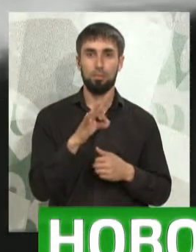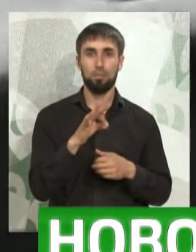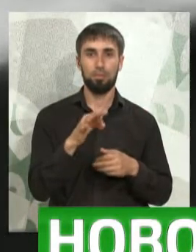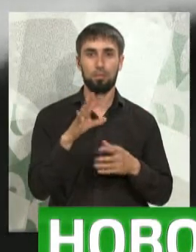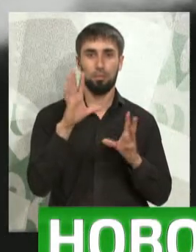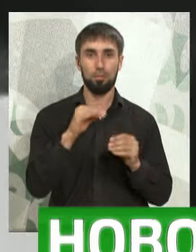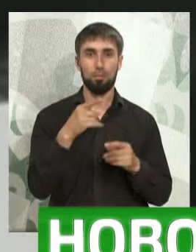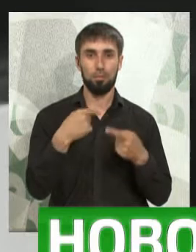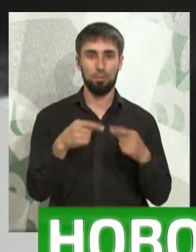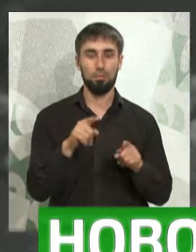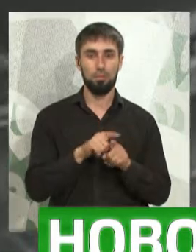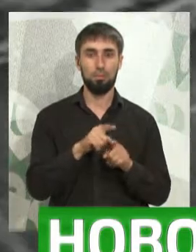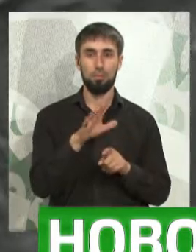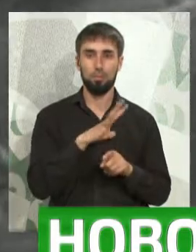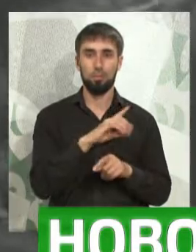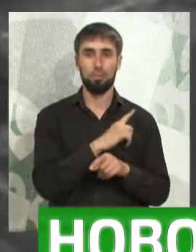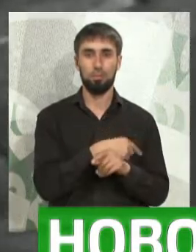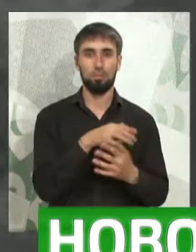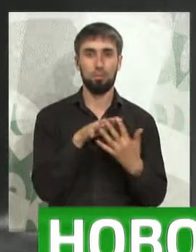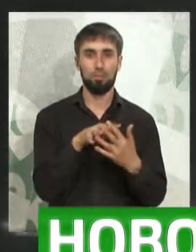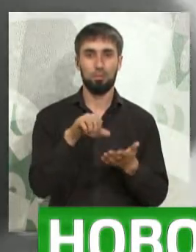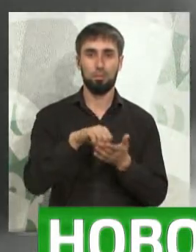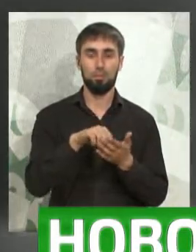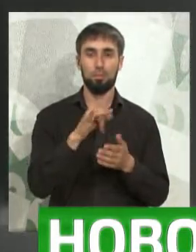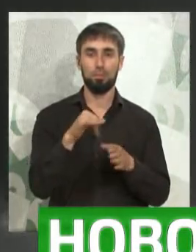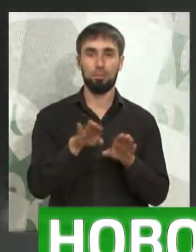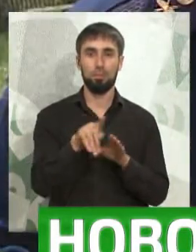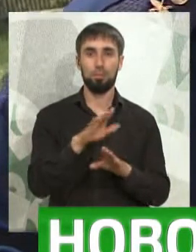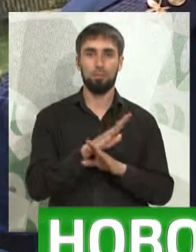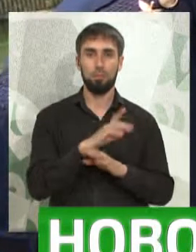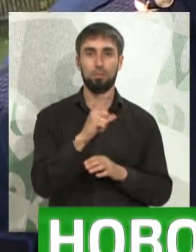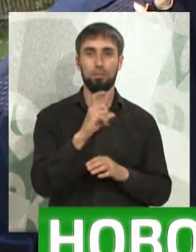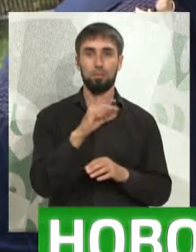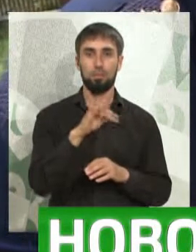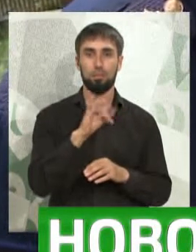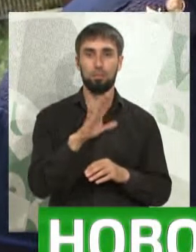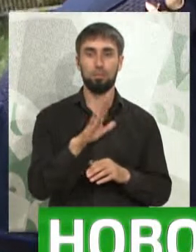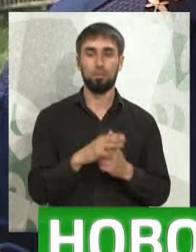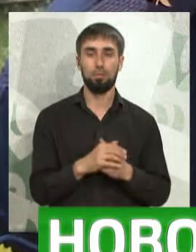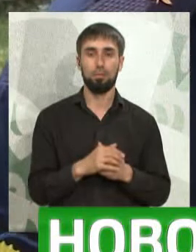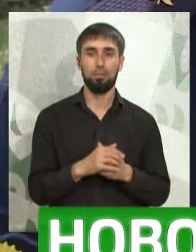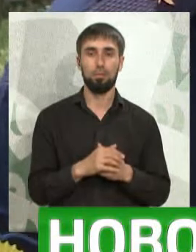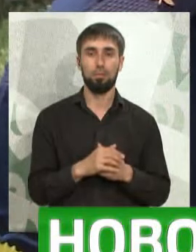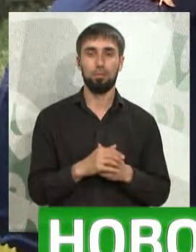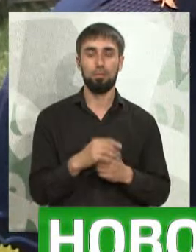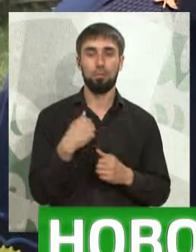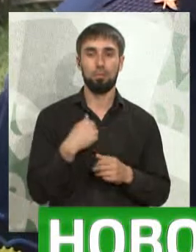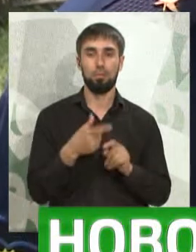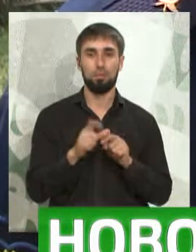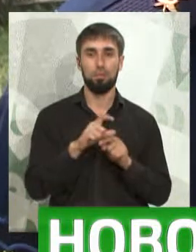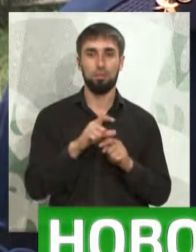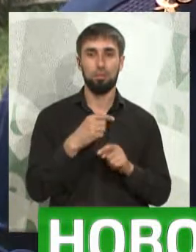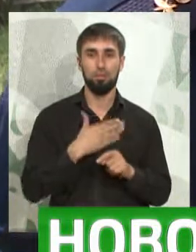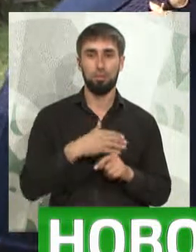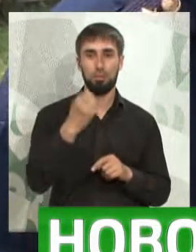равно стали непреодолимой преградой для врага. Там же погиб и Мовлади Исмурзиев, герой Советского Союза. Мне очень памятно, что